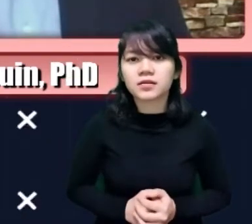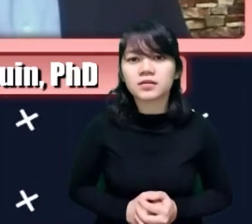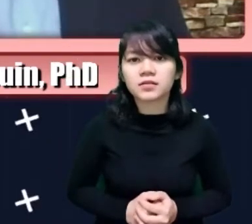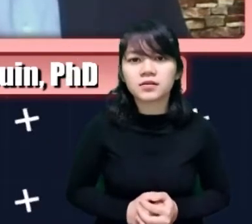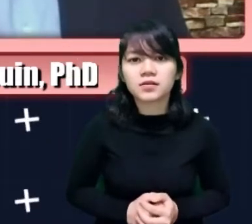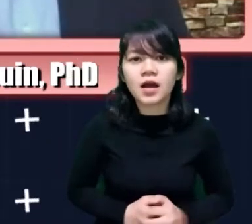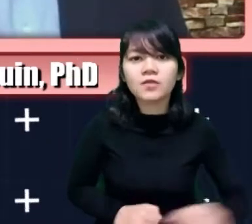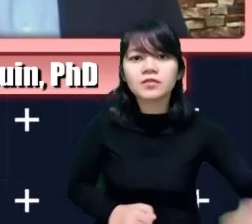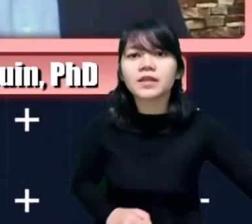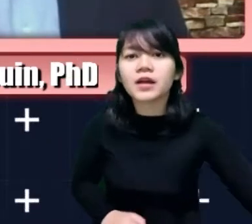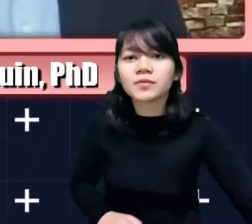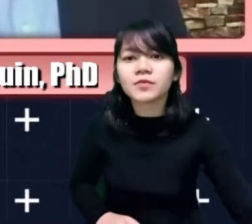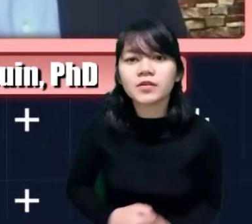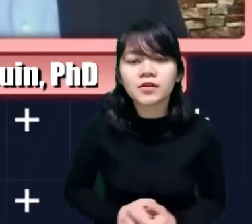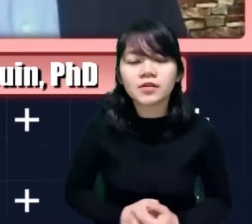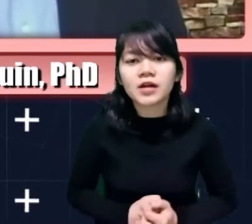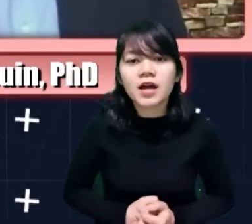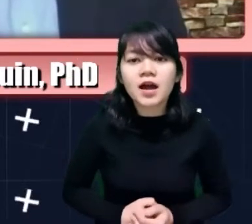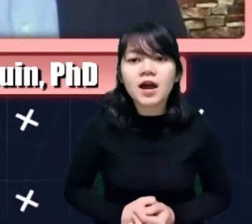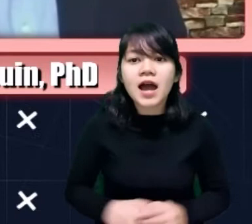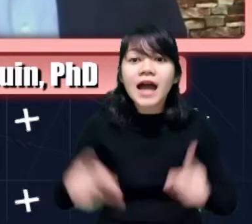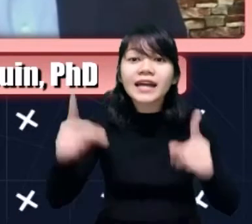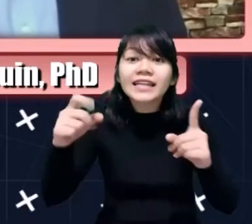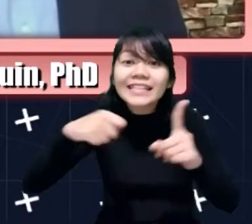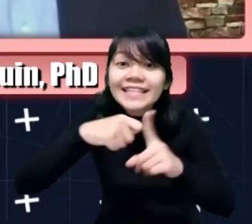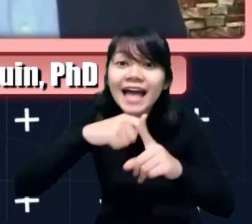kisah pasal yang ke-15 ayat yang